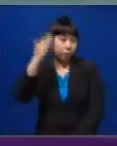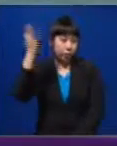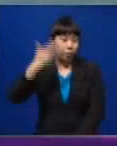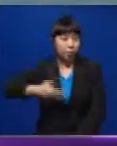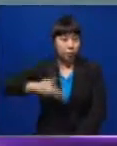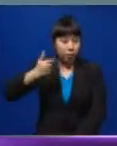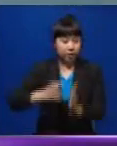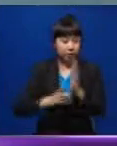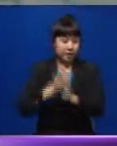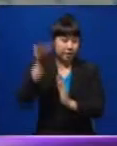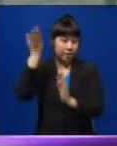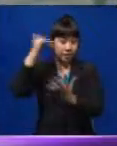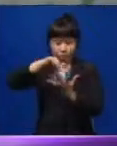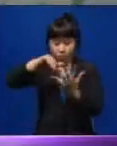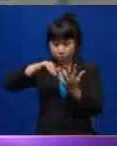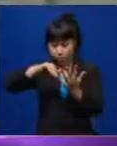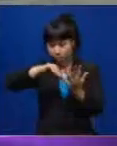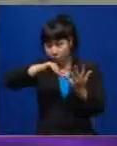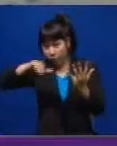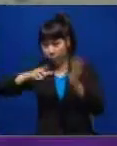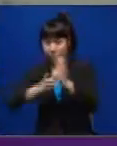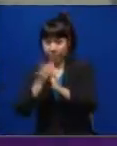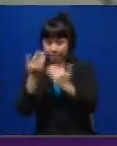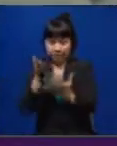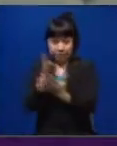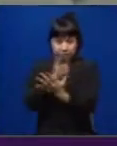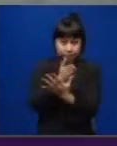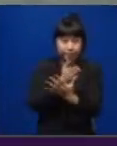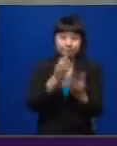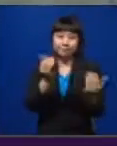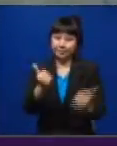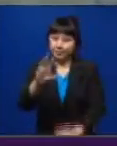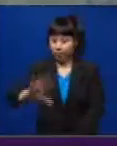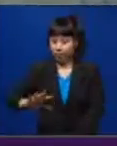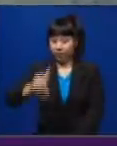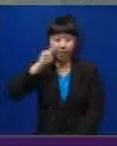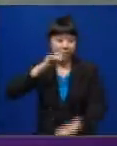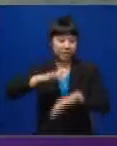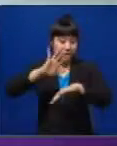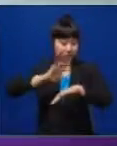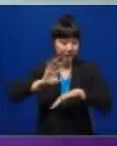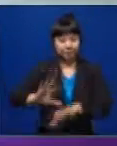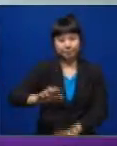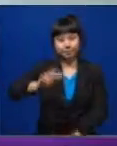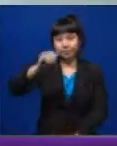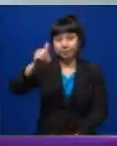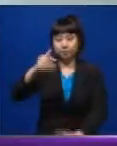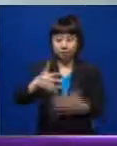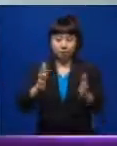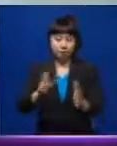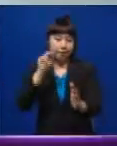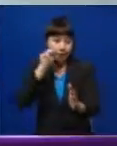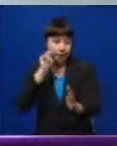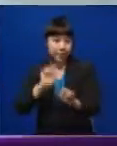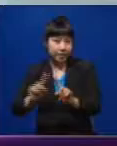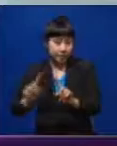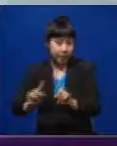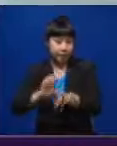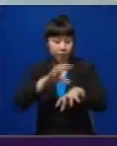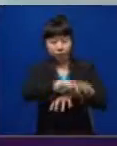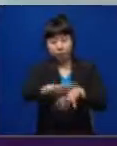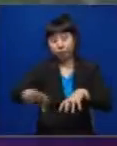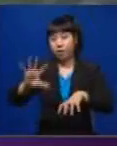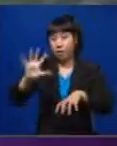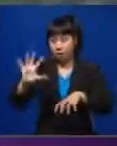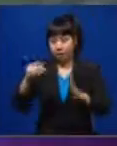ดขึ้นปลายสัปดาห์ที่แล้วต่อเน่งถึงต้นสัปดาห์ส่งพ้นดีต่อแห่งน้ำธรรมชาติ รวมทั้งอ่างเก็บน้ำอ่างเกบน้ำหลกทั้ง